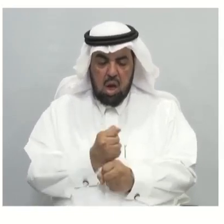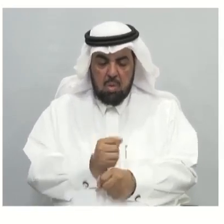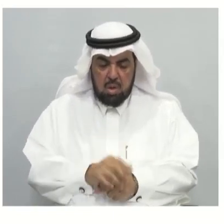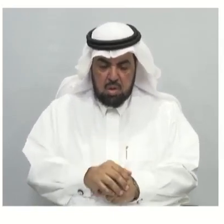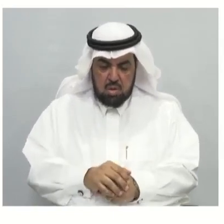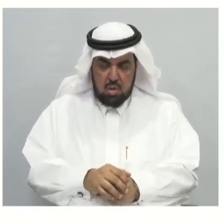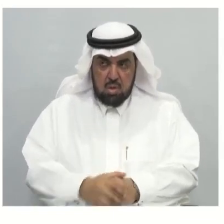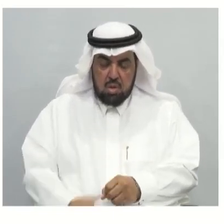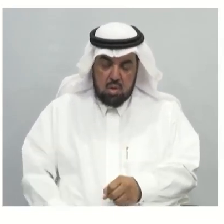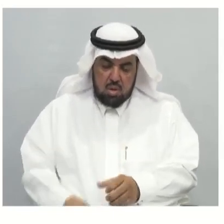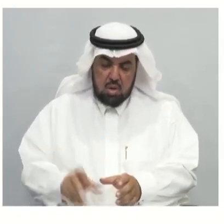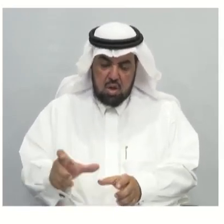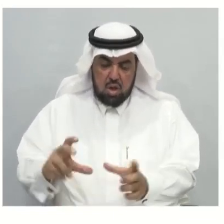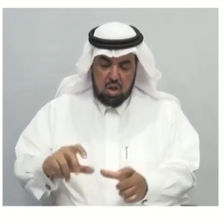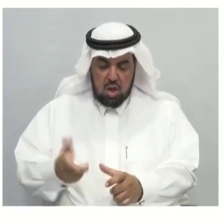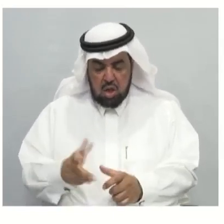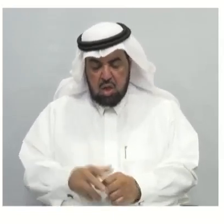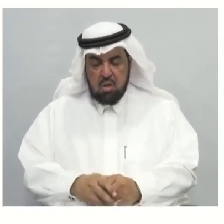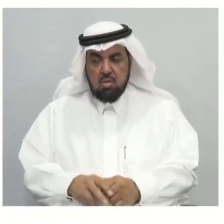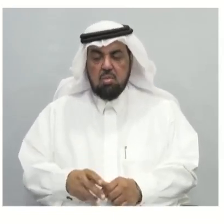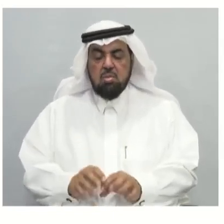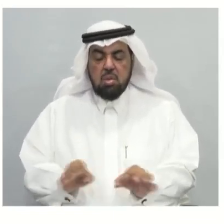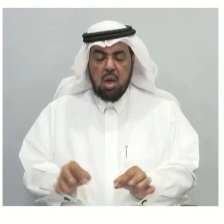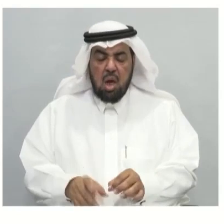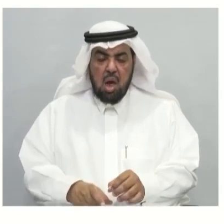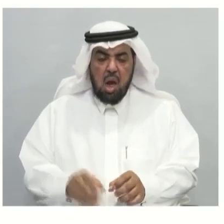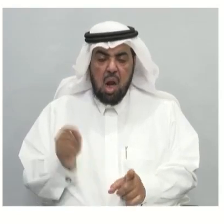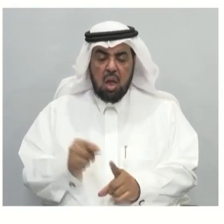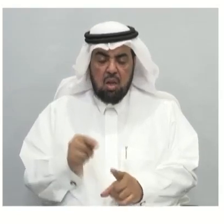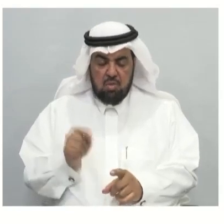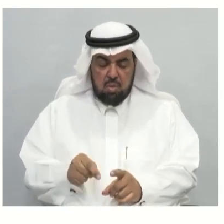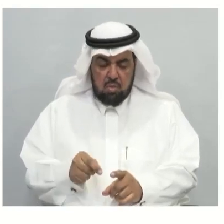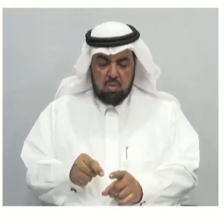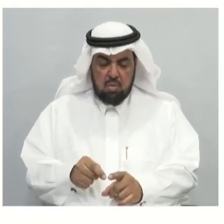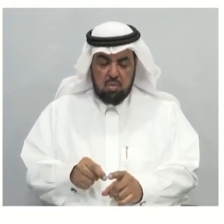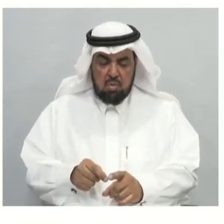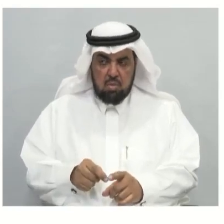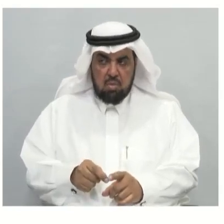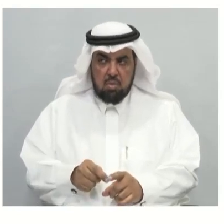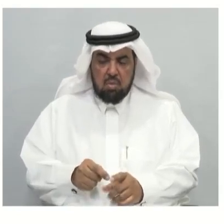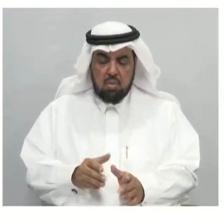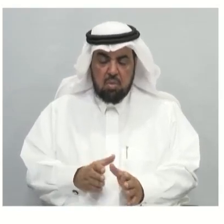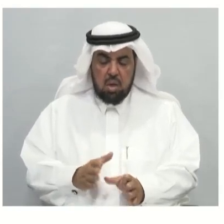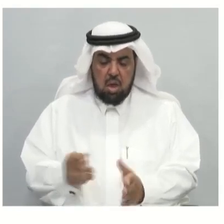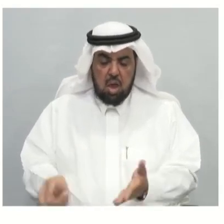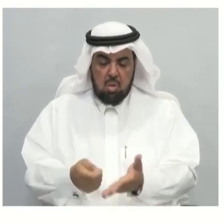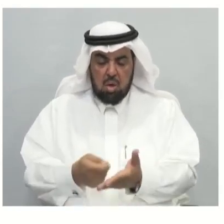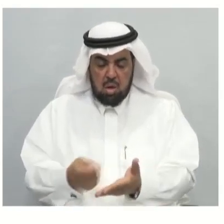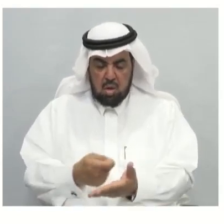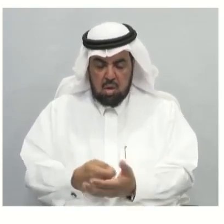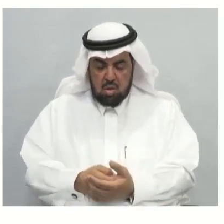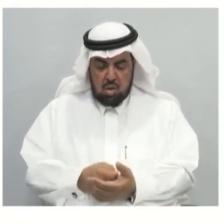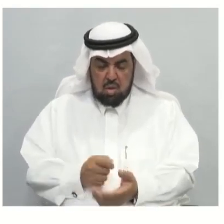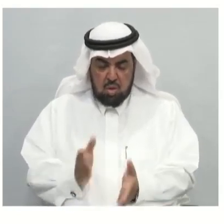الاعمال بحيث ان الصيغه هذه تختلف بناء على الهدف من هذه المكاتبه او الهدف من